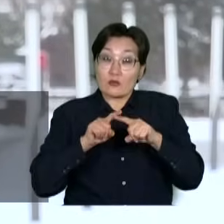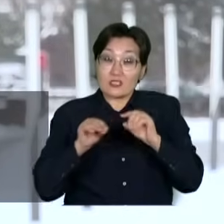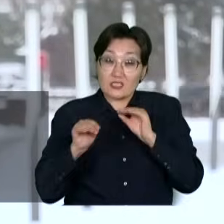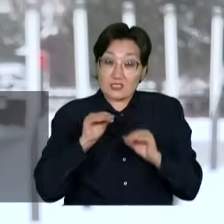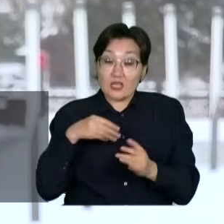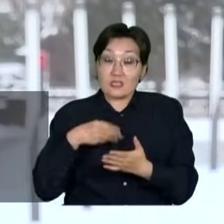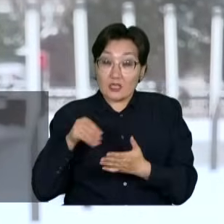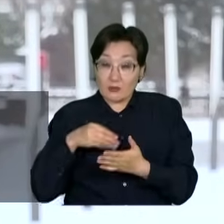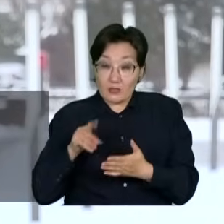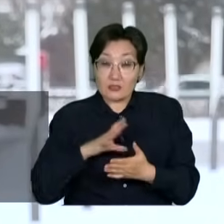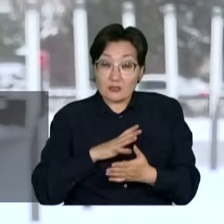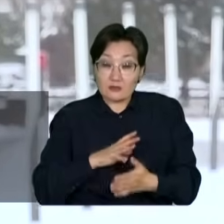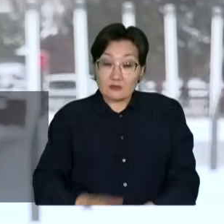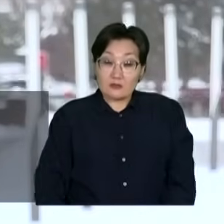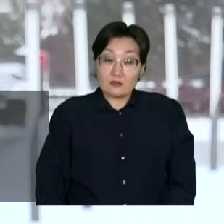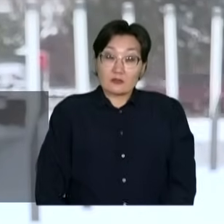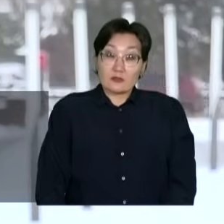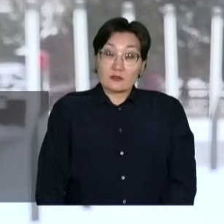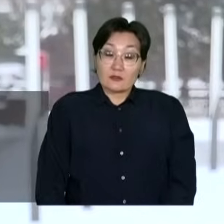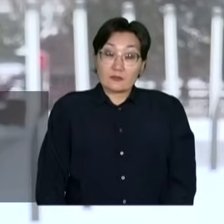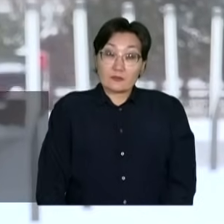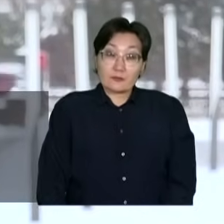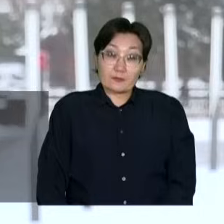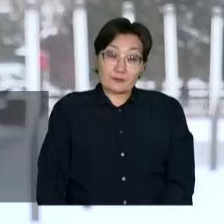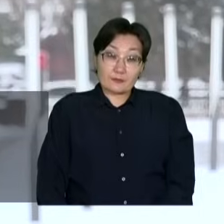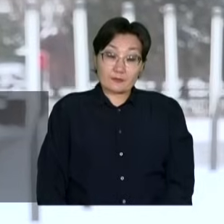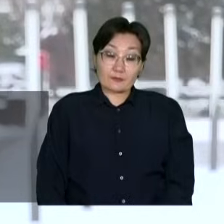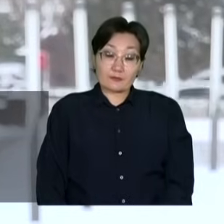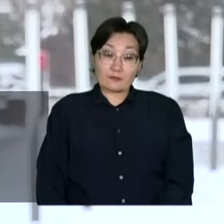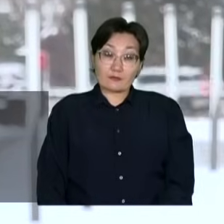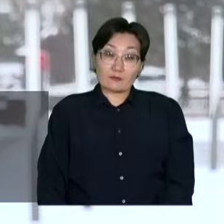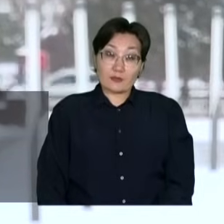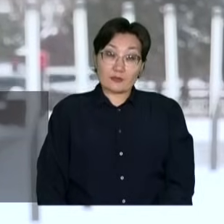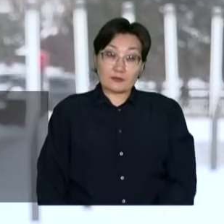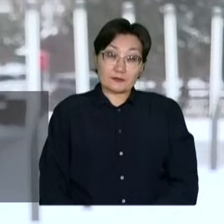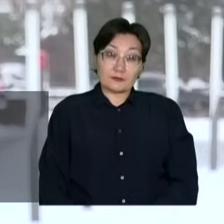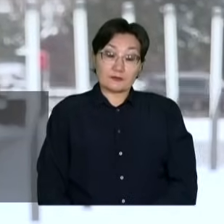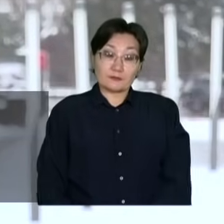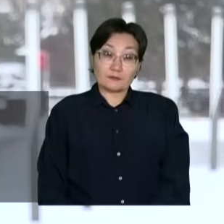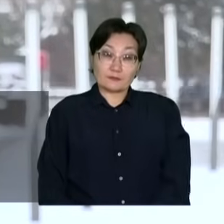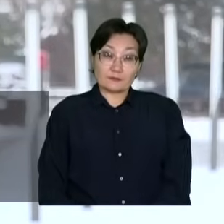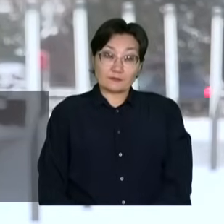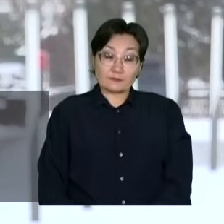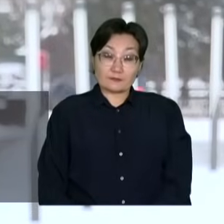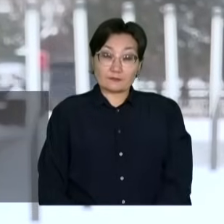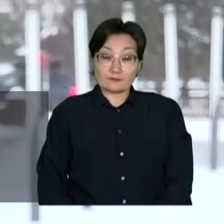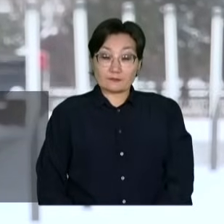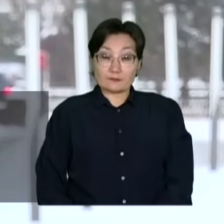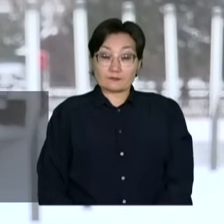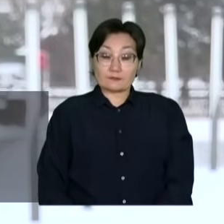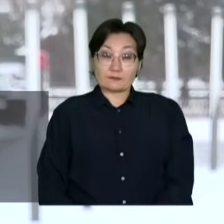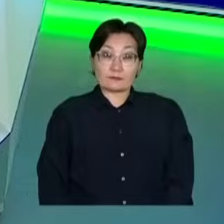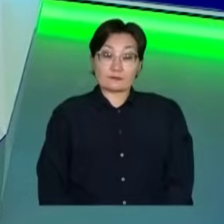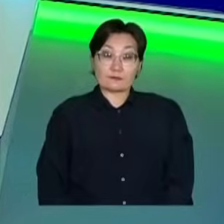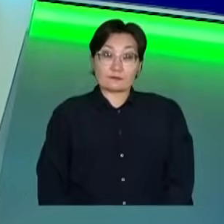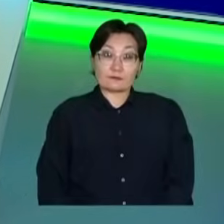сатып алынғанын да айта кету керек. Өмір Серікбекұлы, Данияр Омар, Дастан Темірбекұлы, Алматы телеарнасы, Астана.